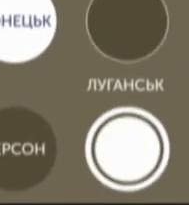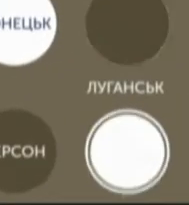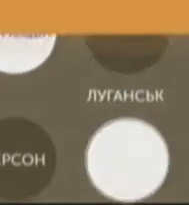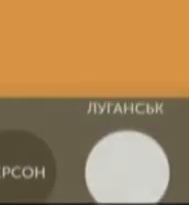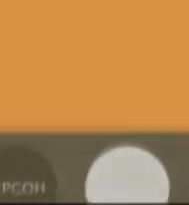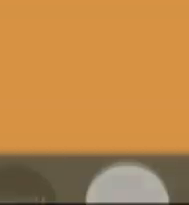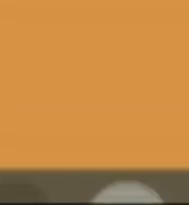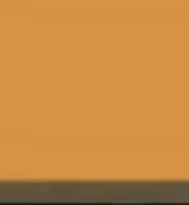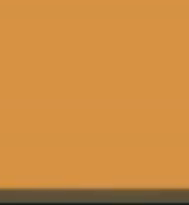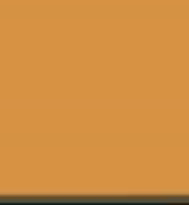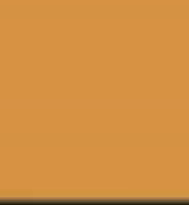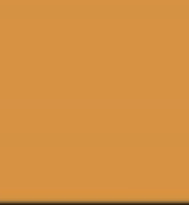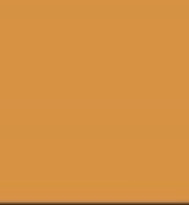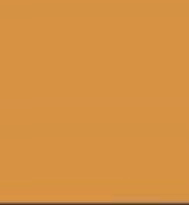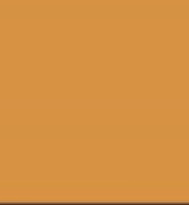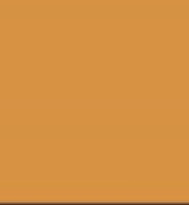Дякую.